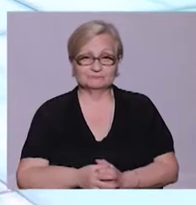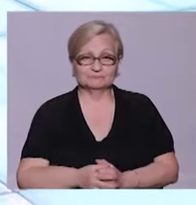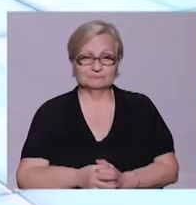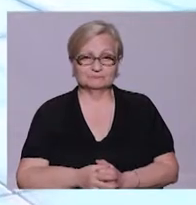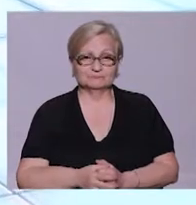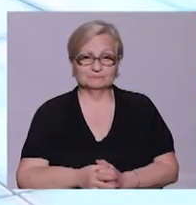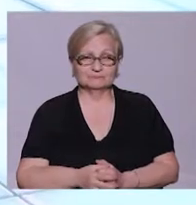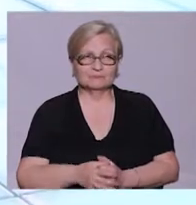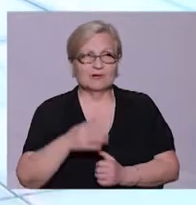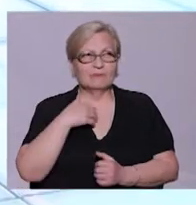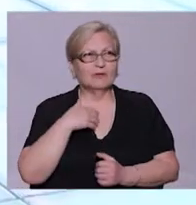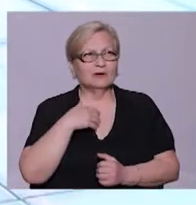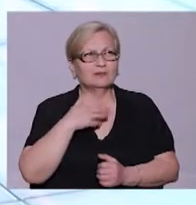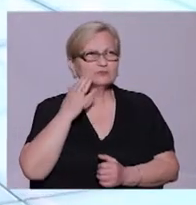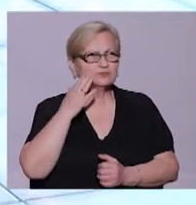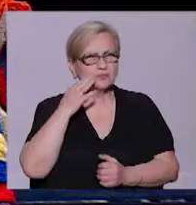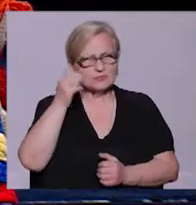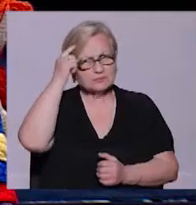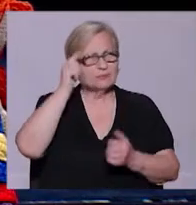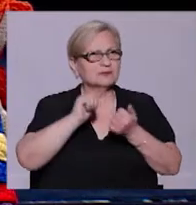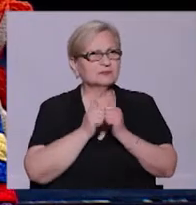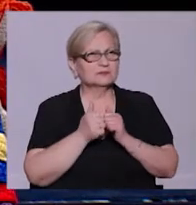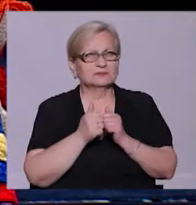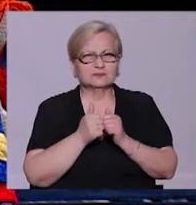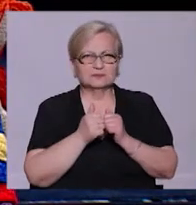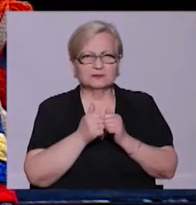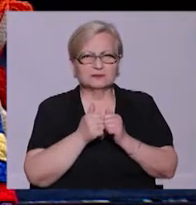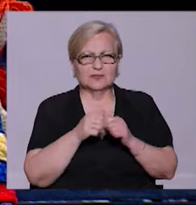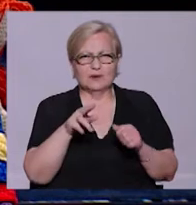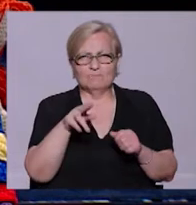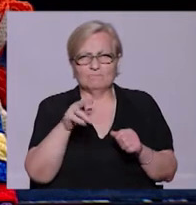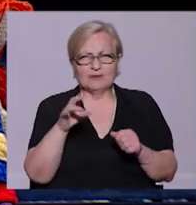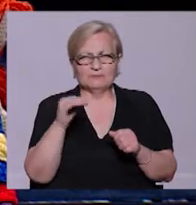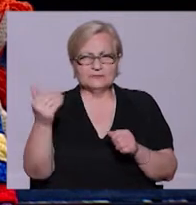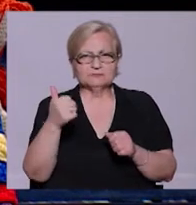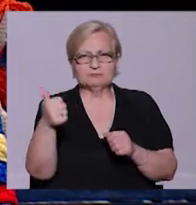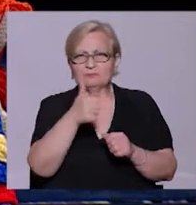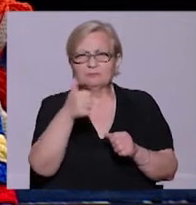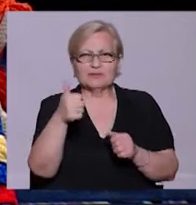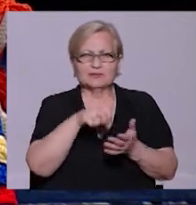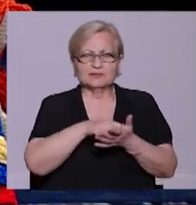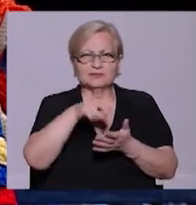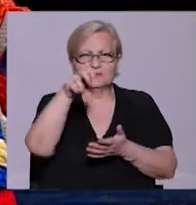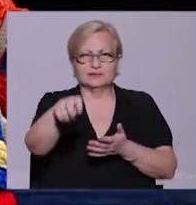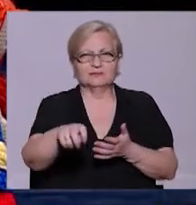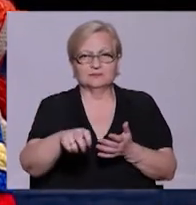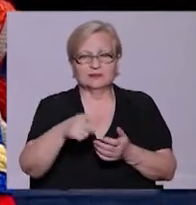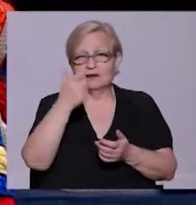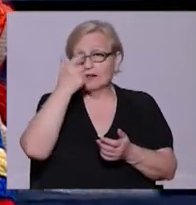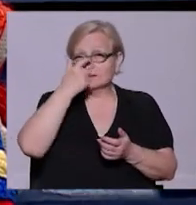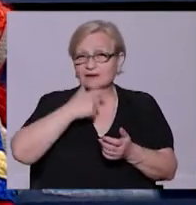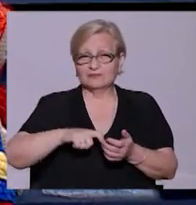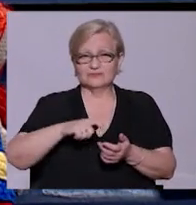თუ სწორად მახსოვს, ეს უნდა იყოს პეპის პირველი წერილი, რომელიც საკუთარ